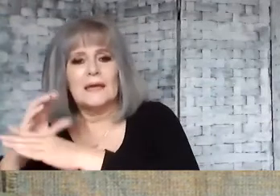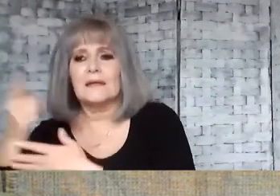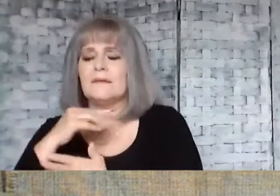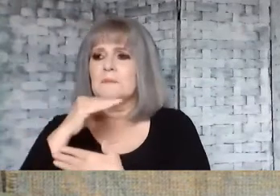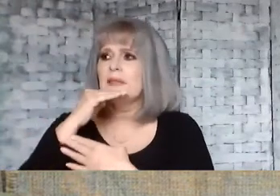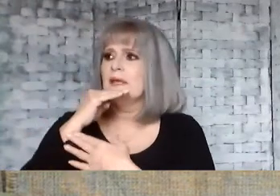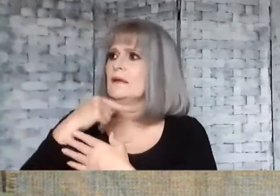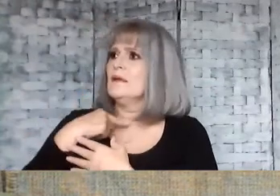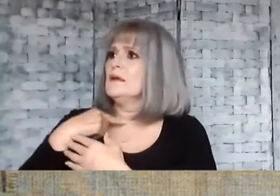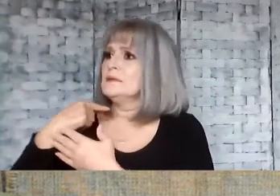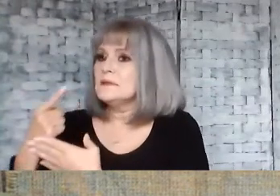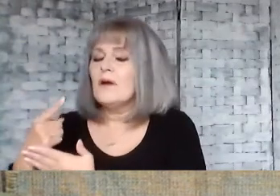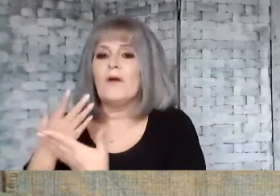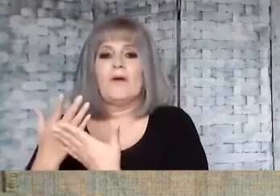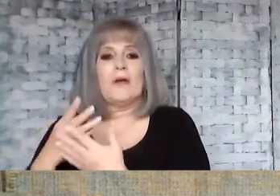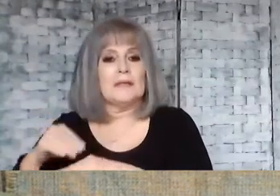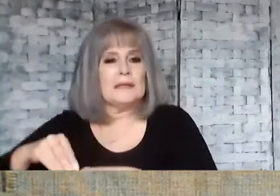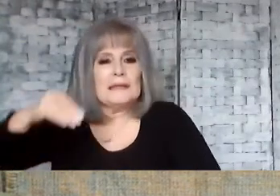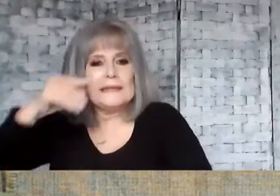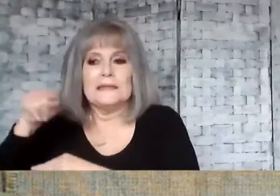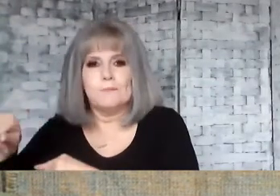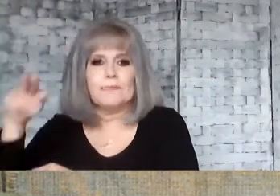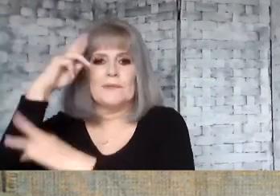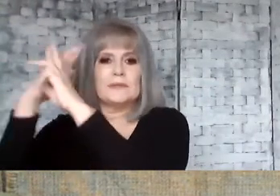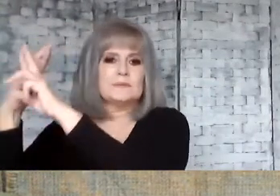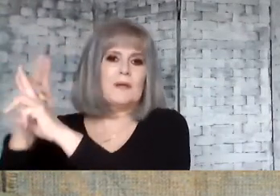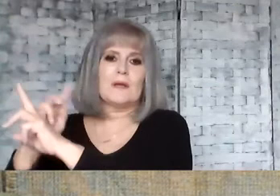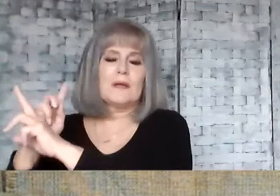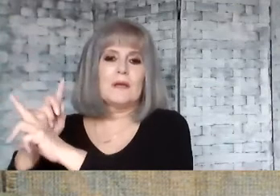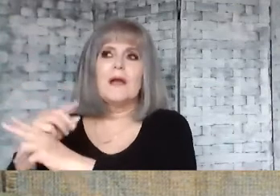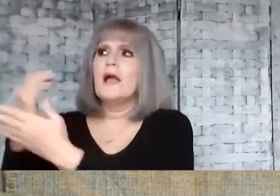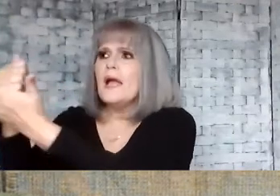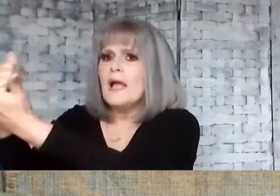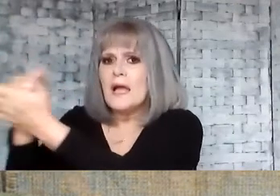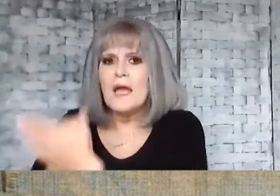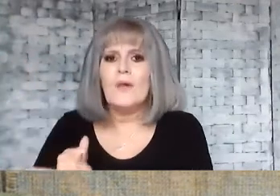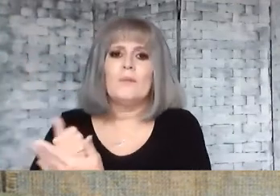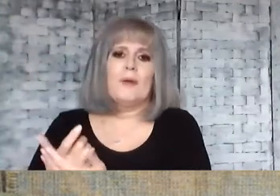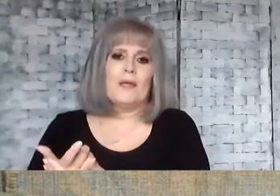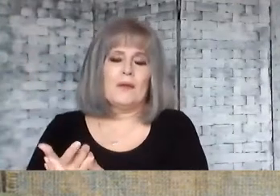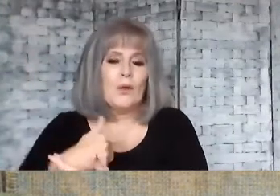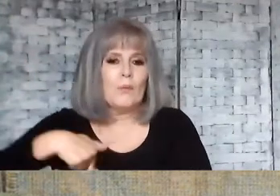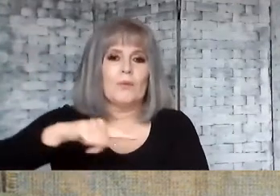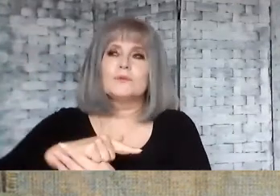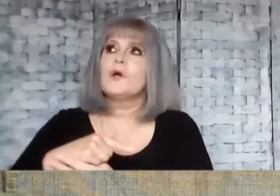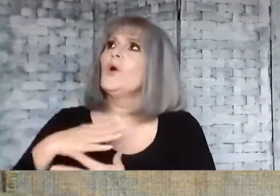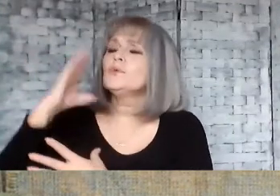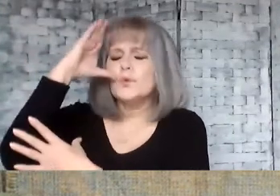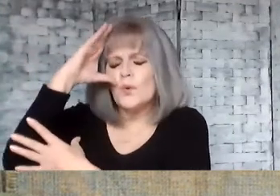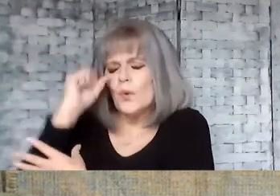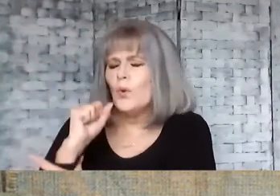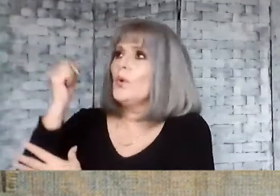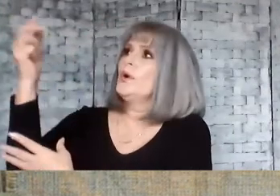ons rol in u tempel te ontdek en te vervul. En Here, ons glo u